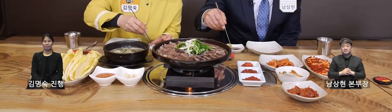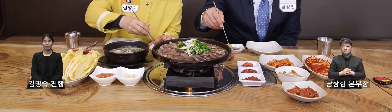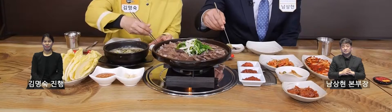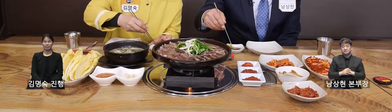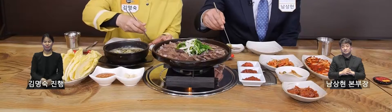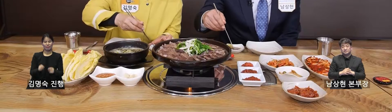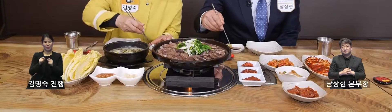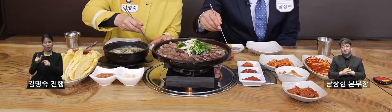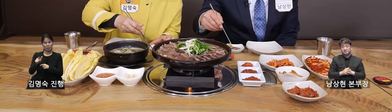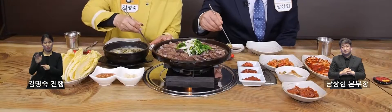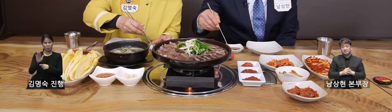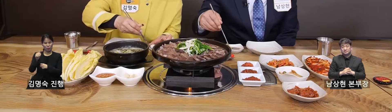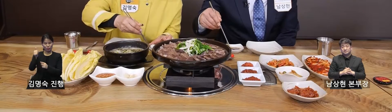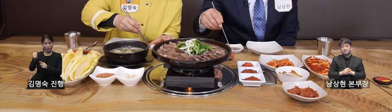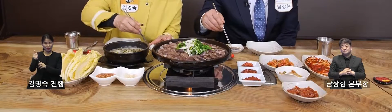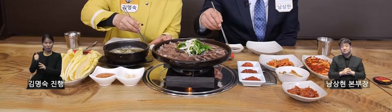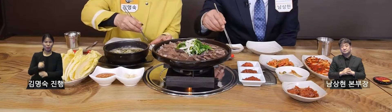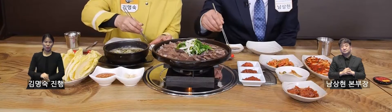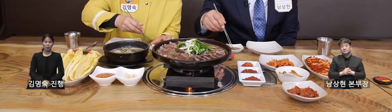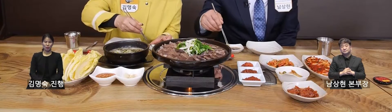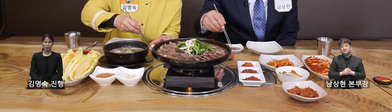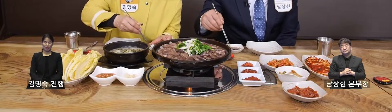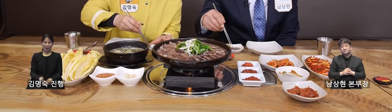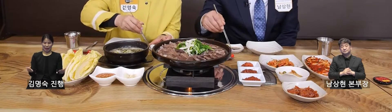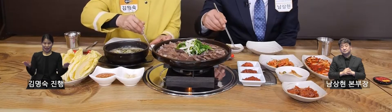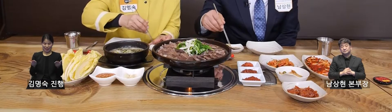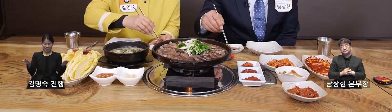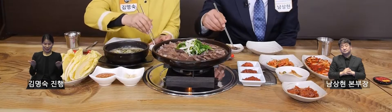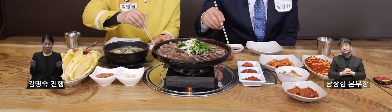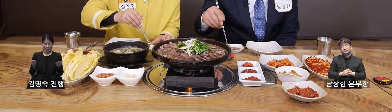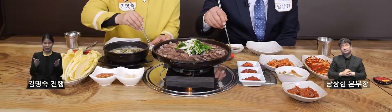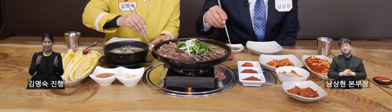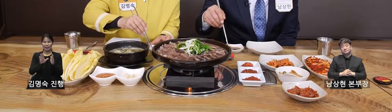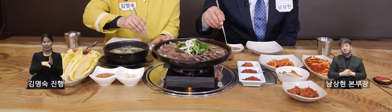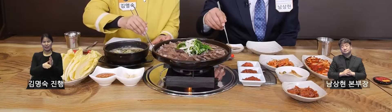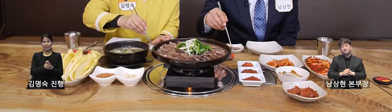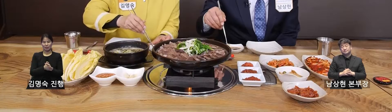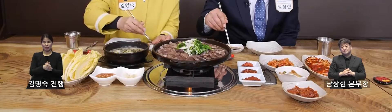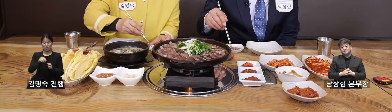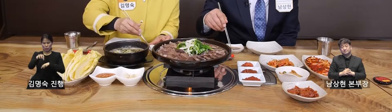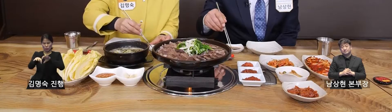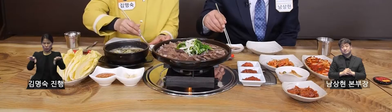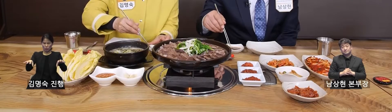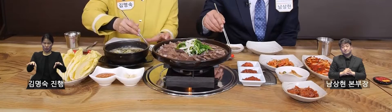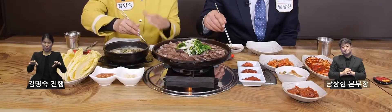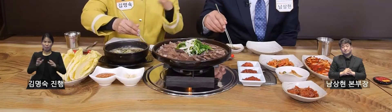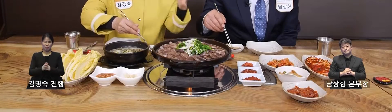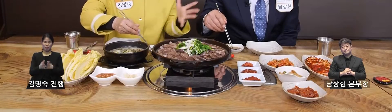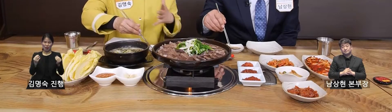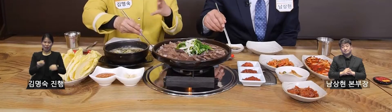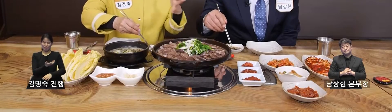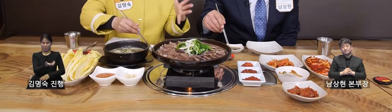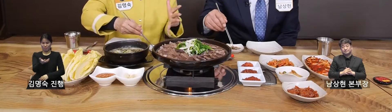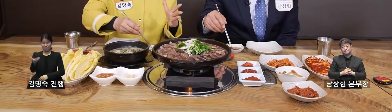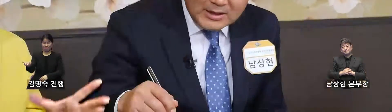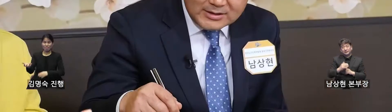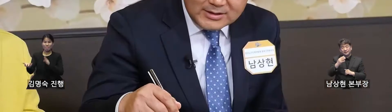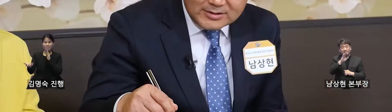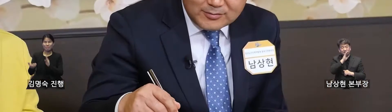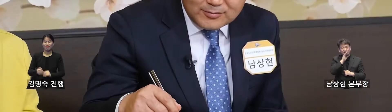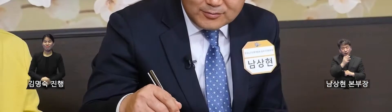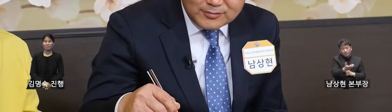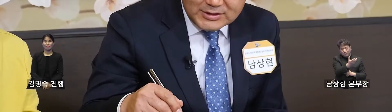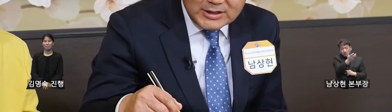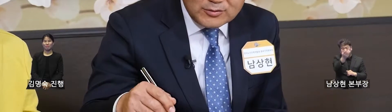주로 이제 본부장님도 이제 이렇게 일을 하시다 보면 네네. 여기저기 많이 이렇게 좀 다니시잖아요. 네,